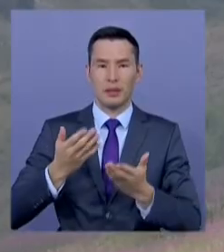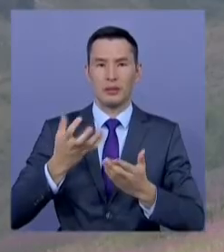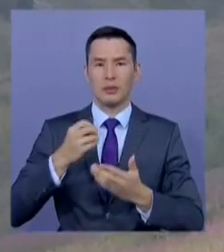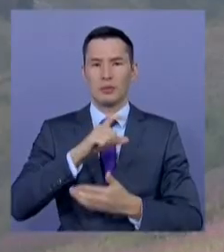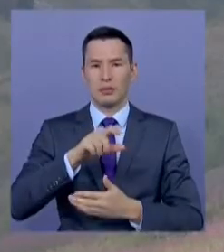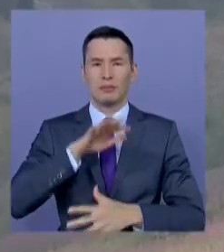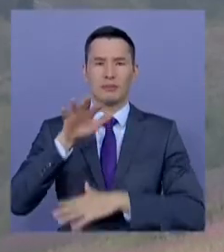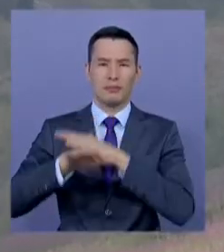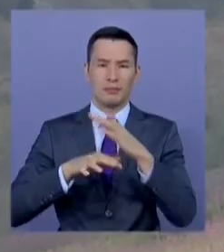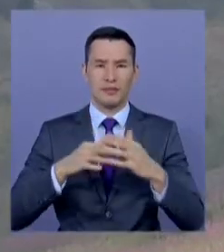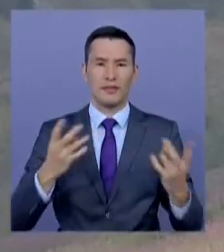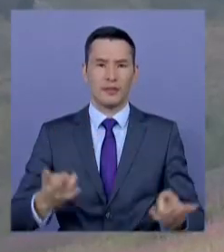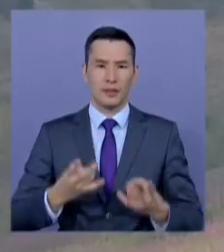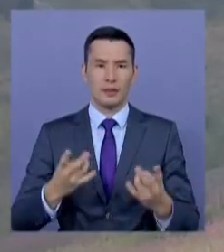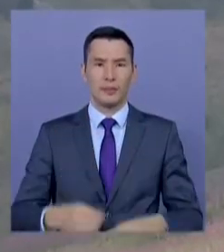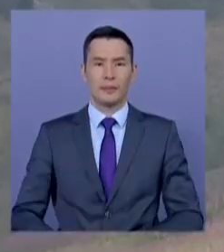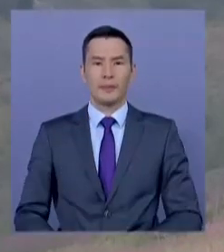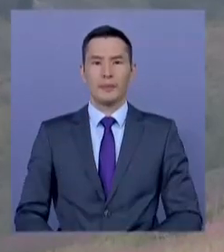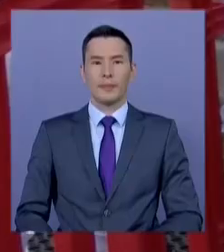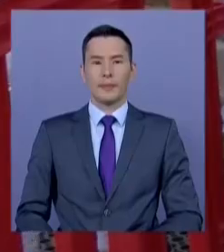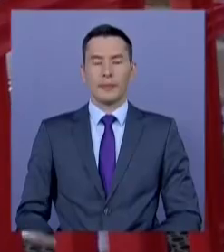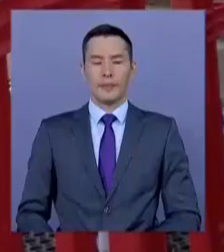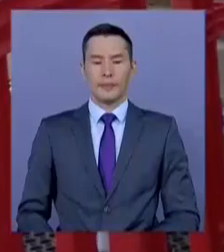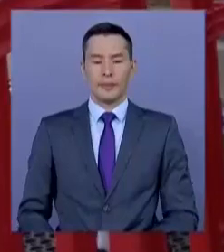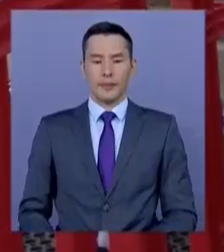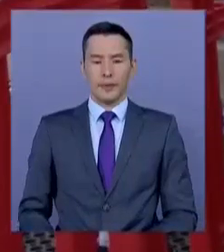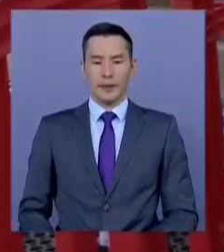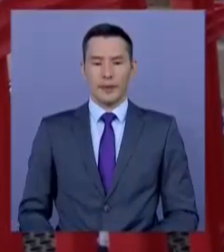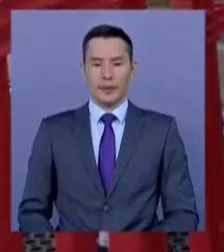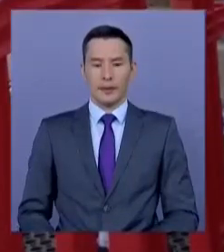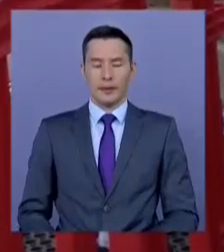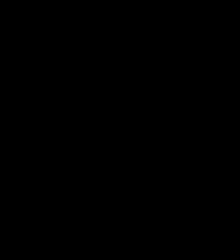сұранысқа ие болары сөзсіз. Азамат Әуесхан, Арсен Сандыбаев, Алматы телеарнасы.